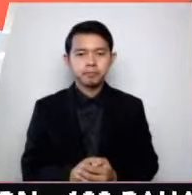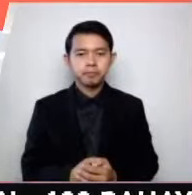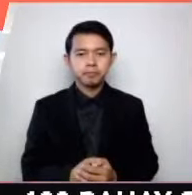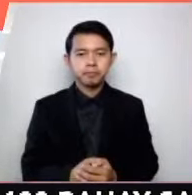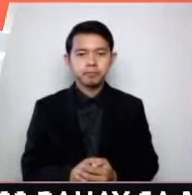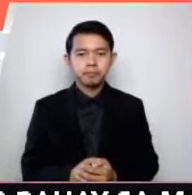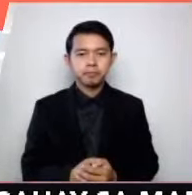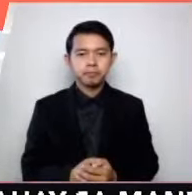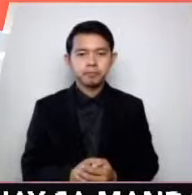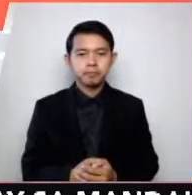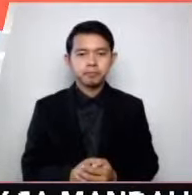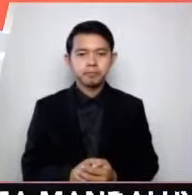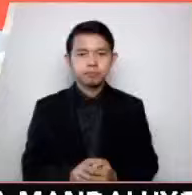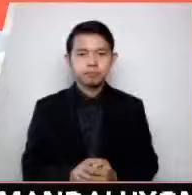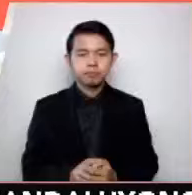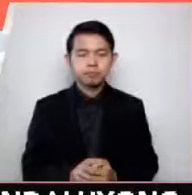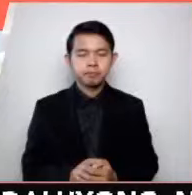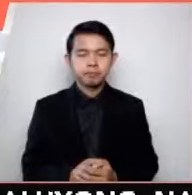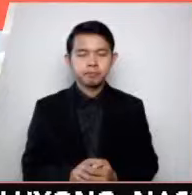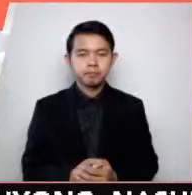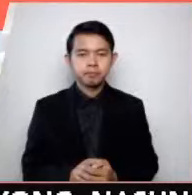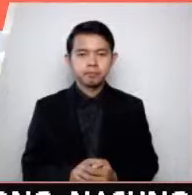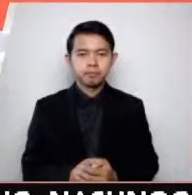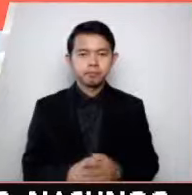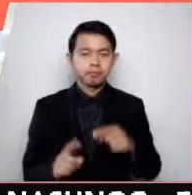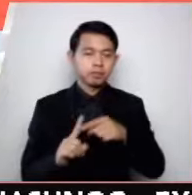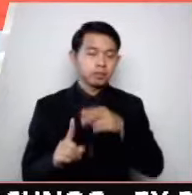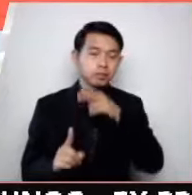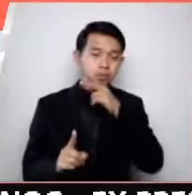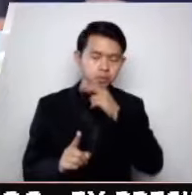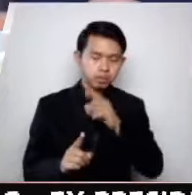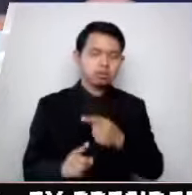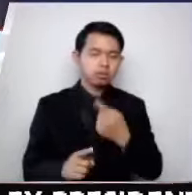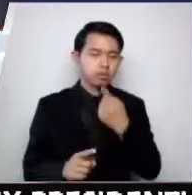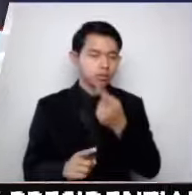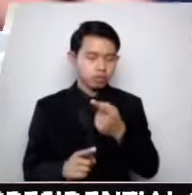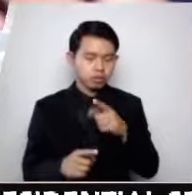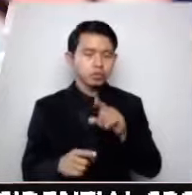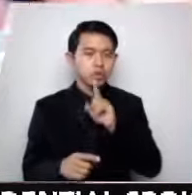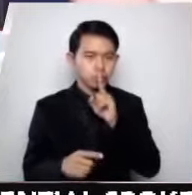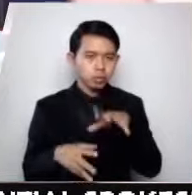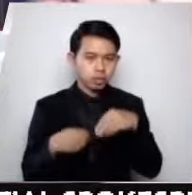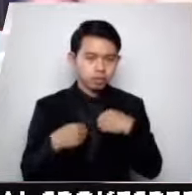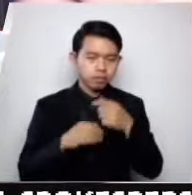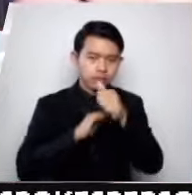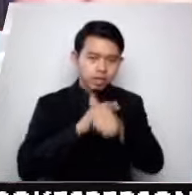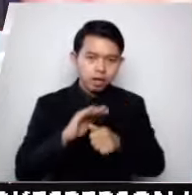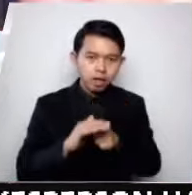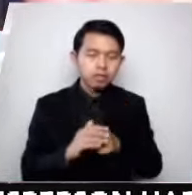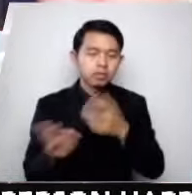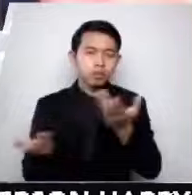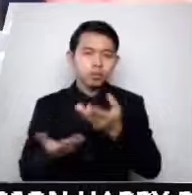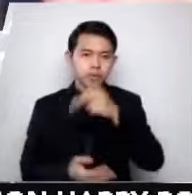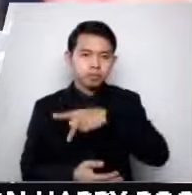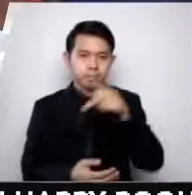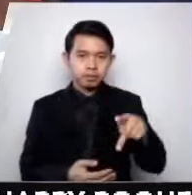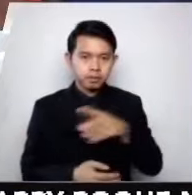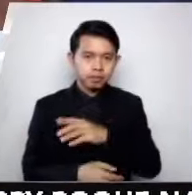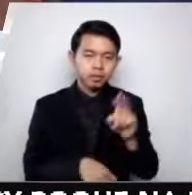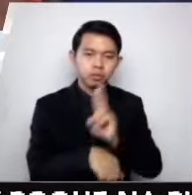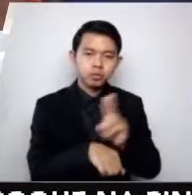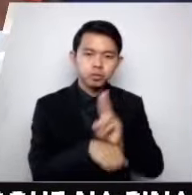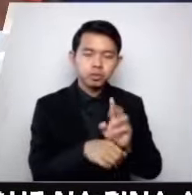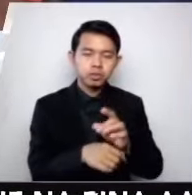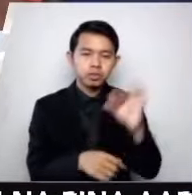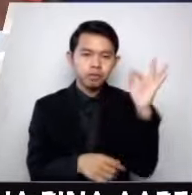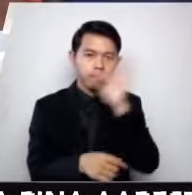mangyari. Inamin din niyang nagtago siya sa Pampanga matapos ang pagpatay, gayon din ang pagpapalit at paggamit ng ibang pangalan. Ako po yung